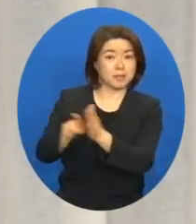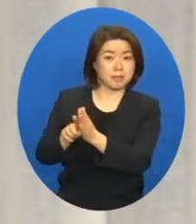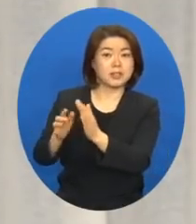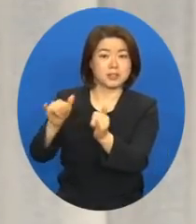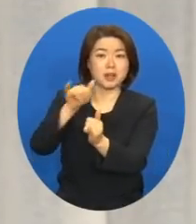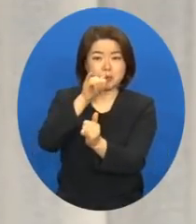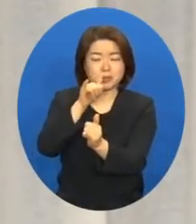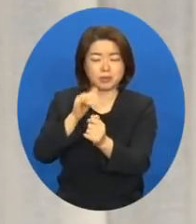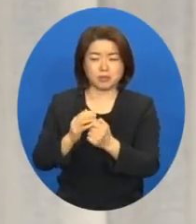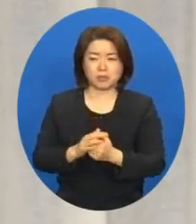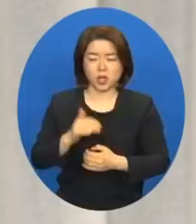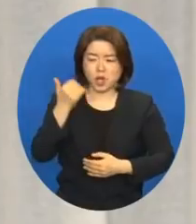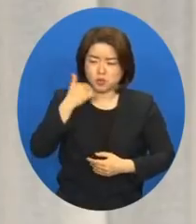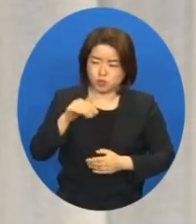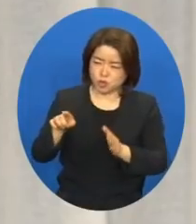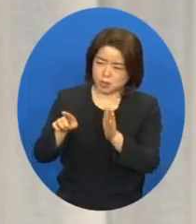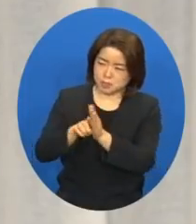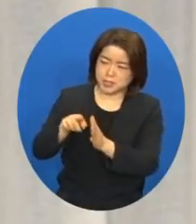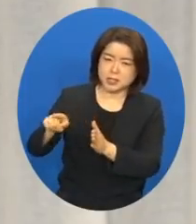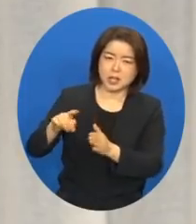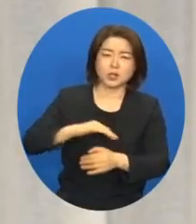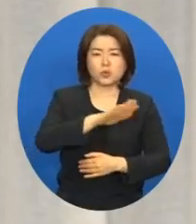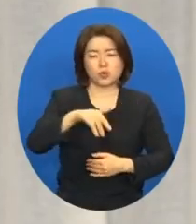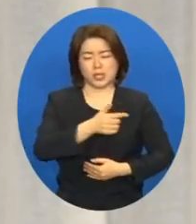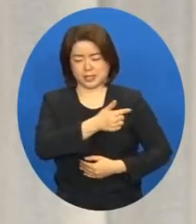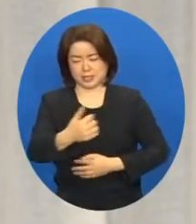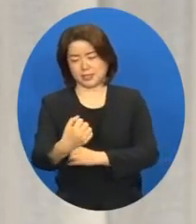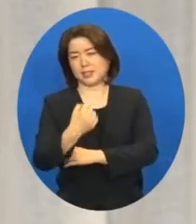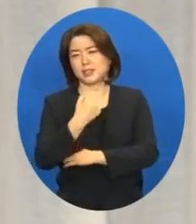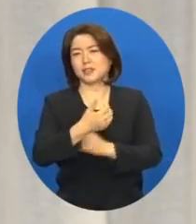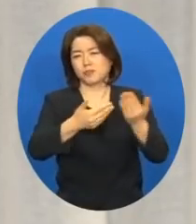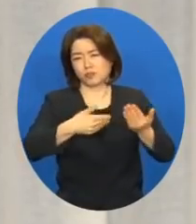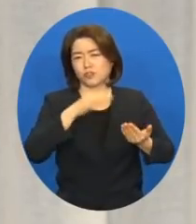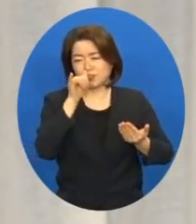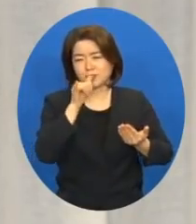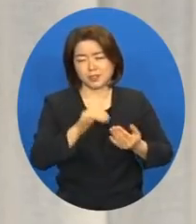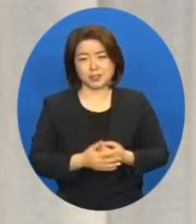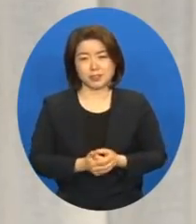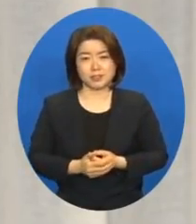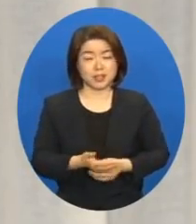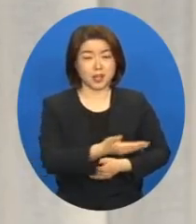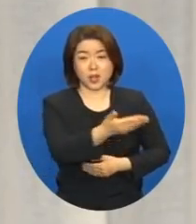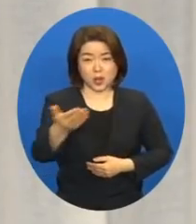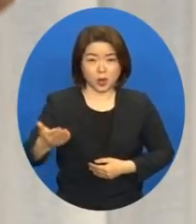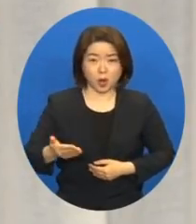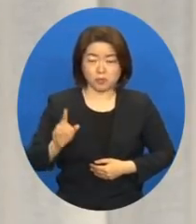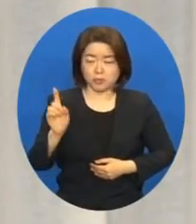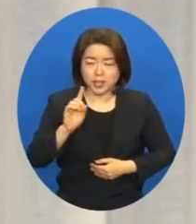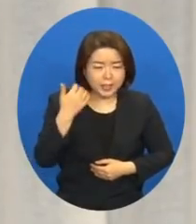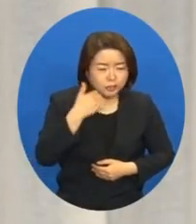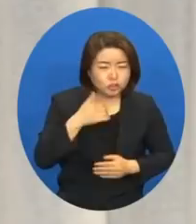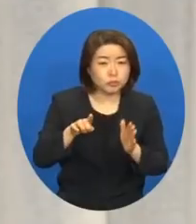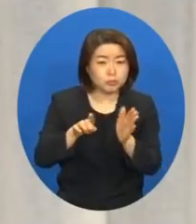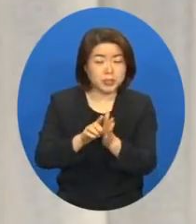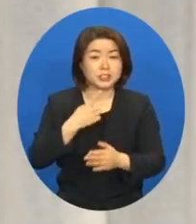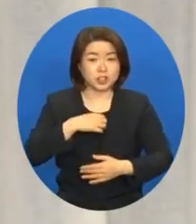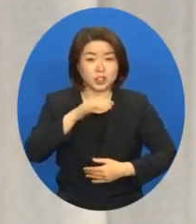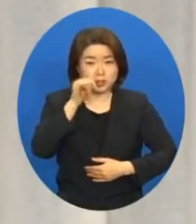누군가를 믿는다는 것은 우리에게 얼마나 큰 힘이 되는지. 여러분도 다 어떤 사람을 믿어본 경험이